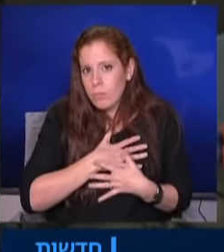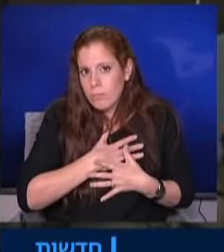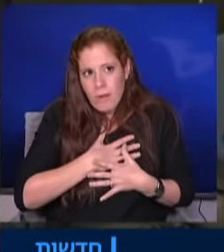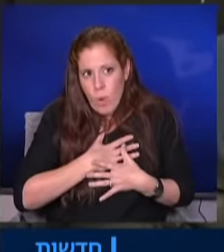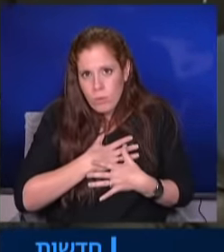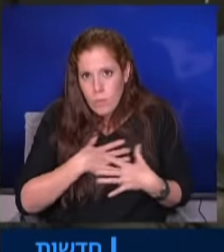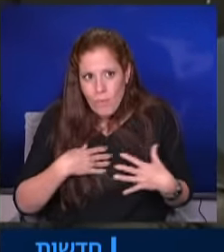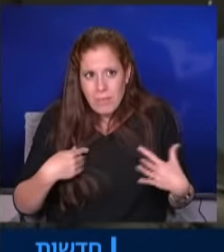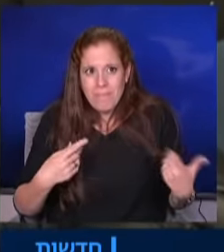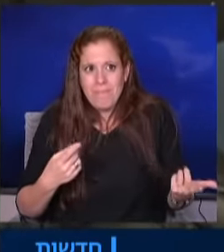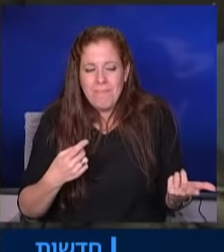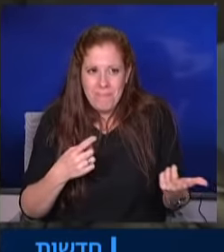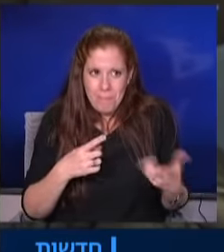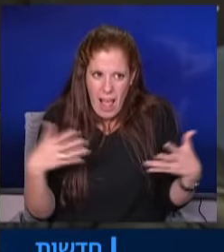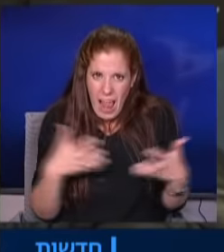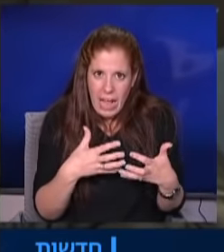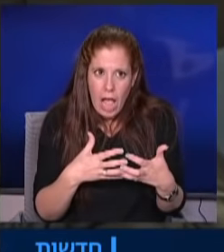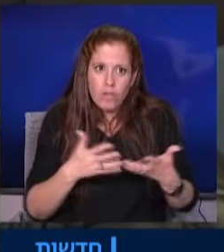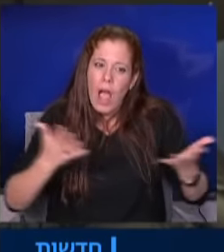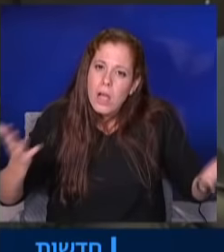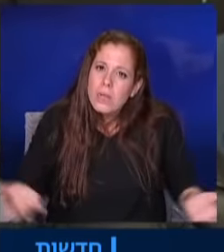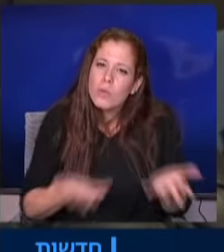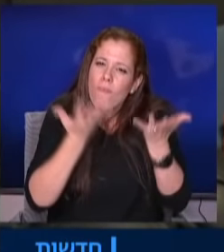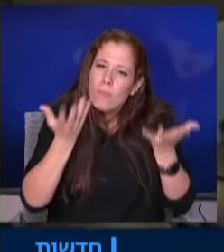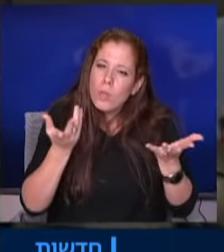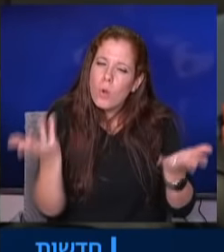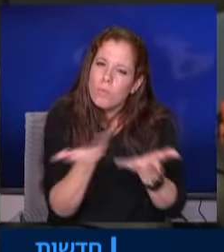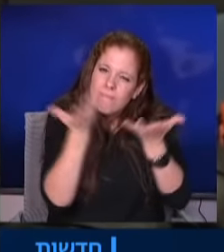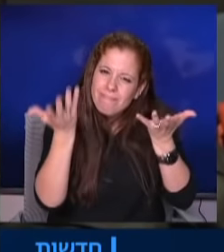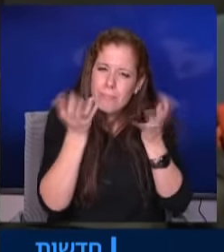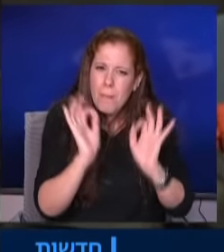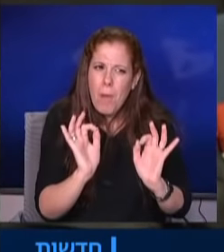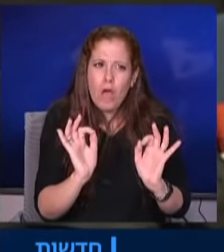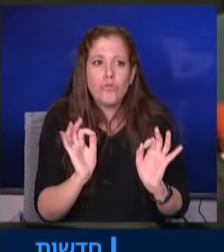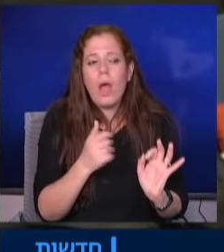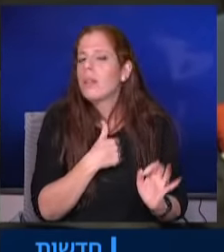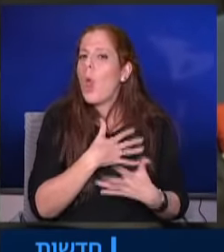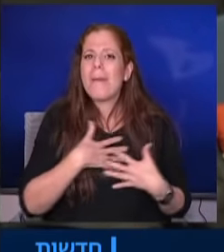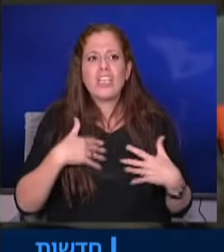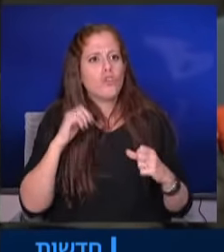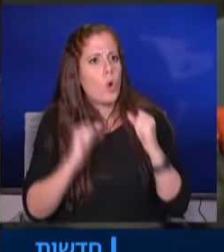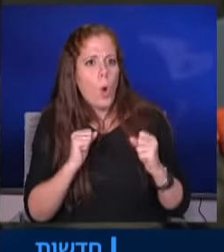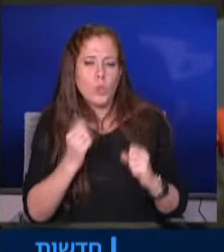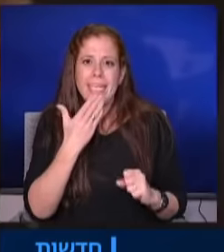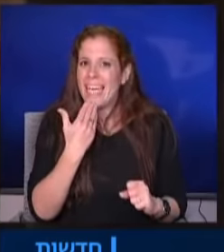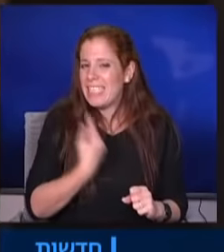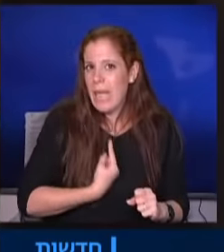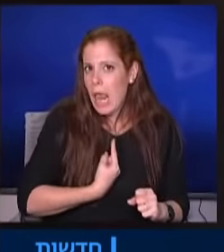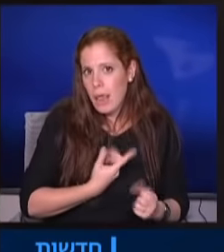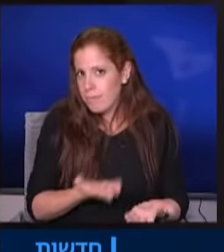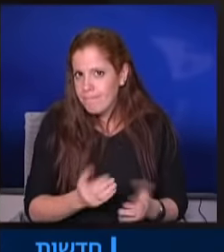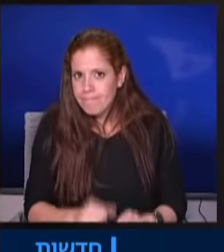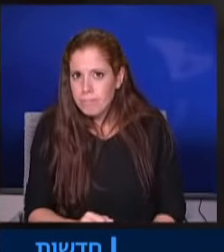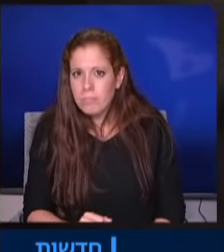בסבתרניה מסקרד, שרק תוכפים אותנו יותר ויותר למעלה פה. אני לא מרגיש קושי כישראלי בקטע הזה. השיר הבא,